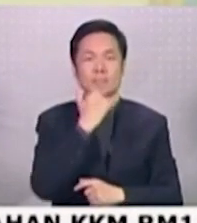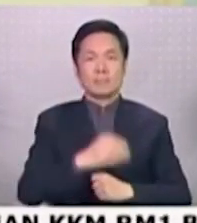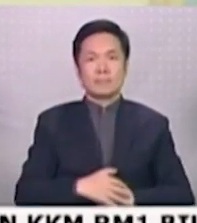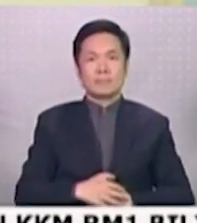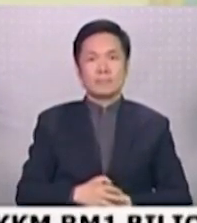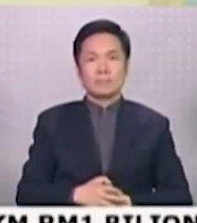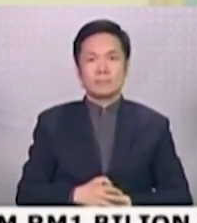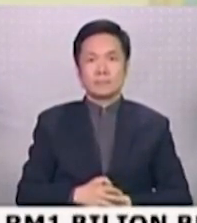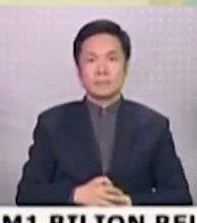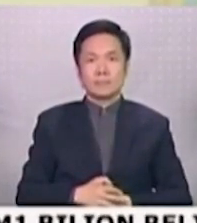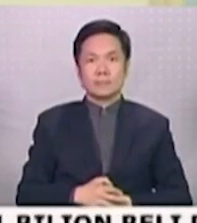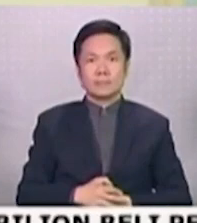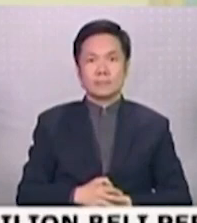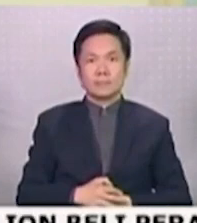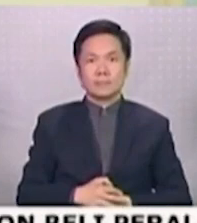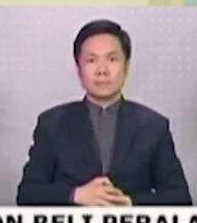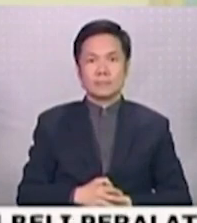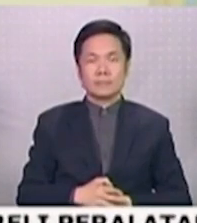Bermakna apabila